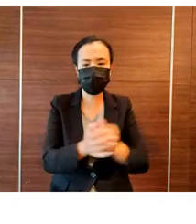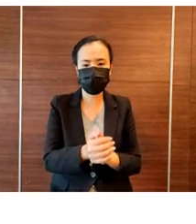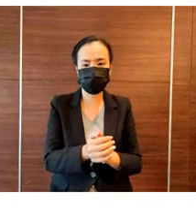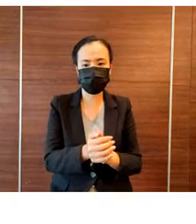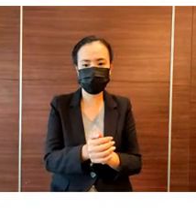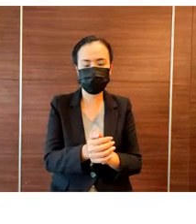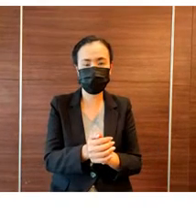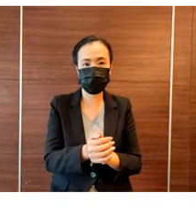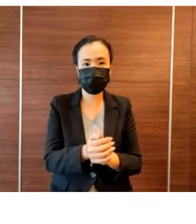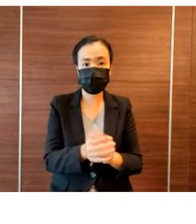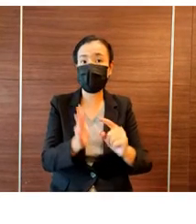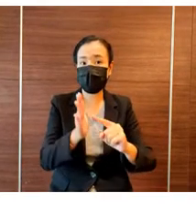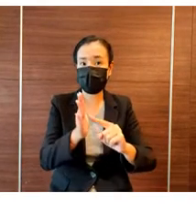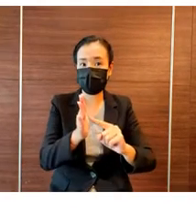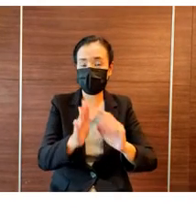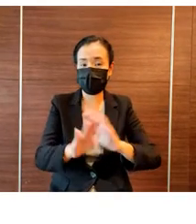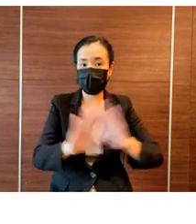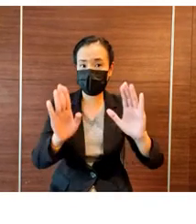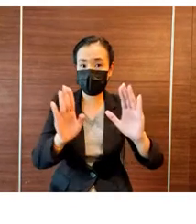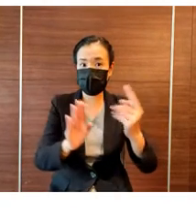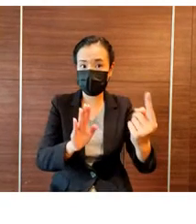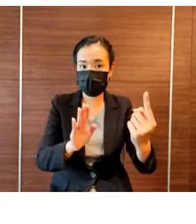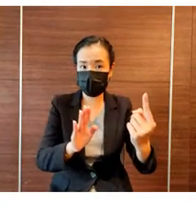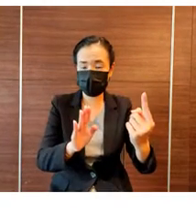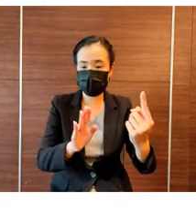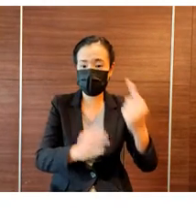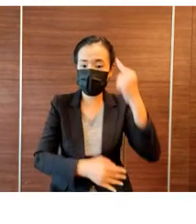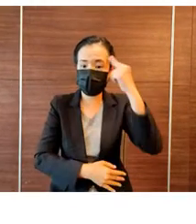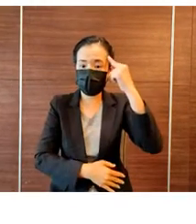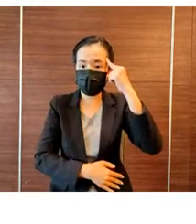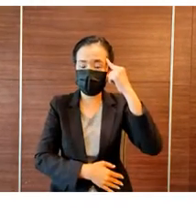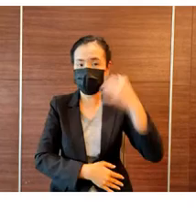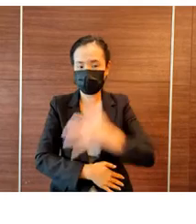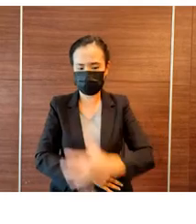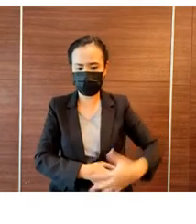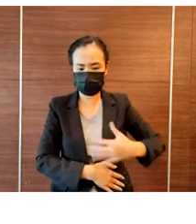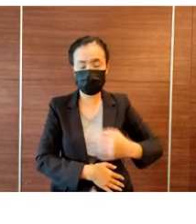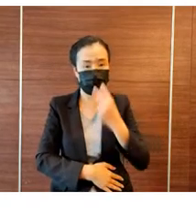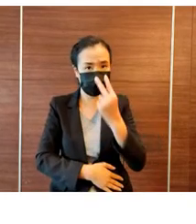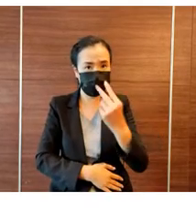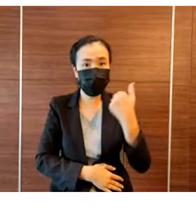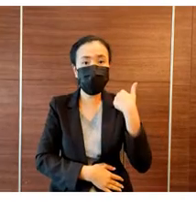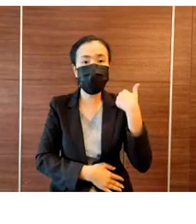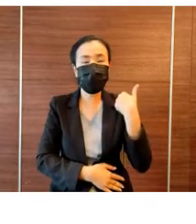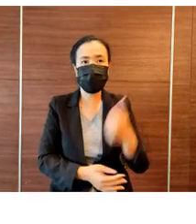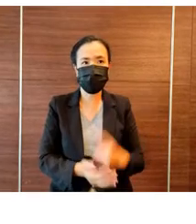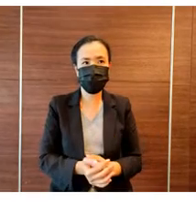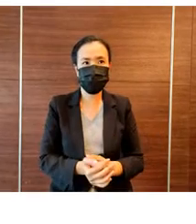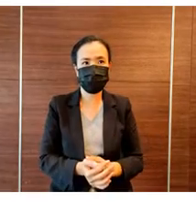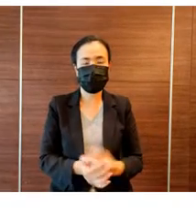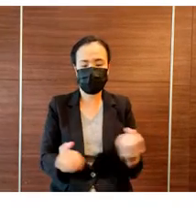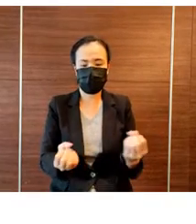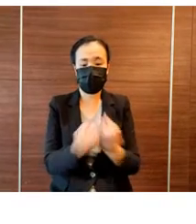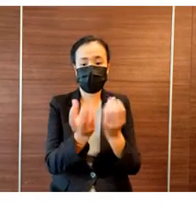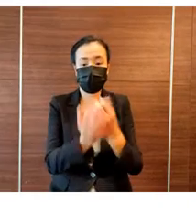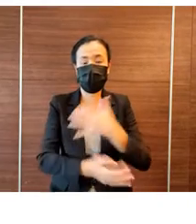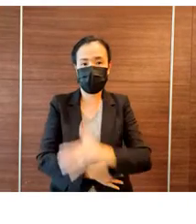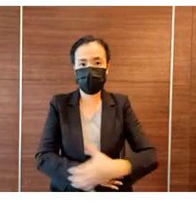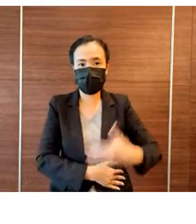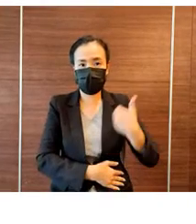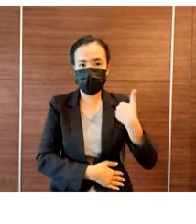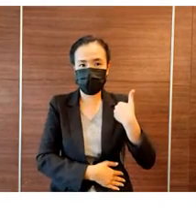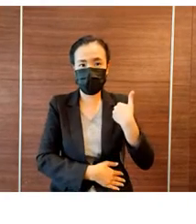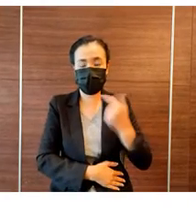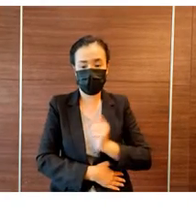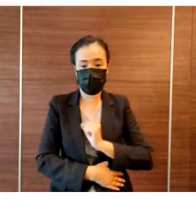ช้ยาคนเดียวหรือยังน้องถ้าเริ่มใช้ยาคนเดียวแสดงว่าเขาเริ่มเห็นเอฟเฟกต์ด้านอื่นๆละเห็นผลด้านอื่นๆตามมาแสดงถ้าเริ่ม